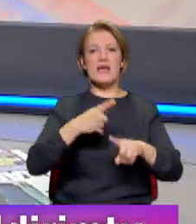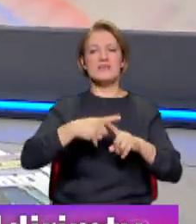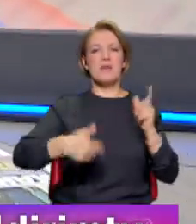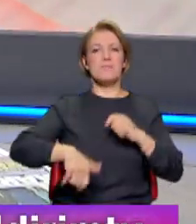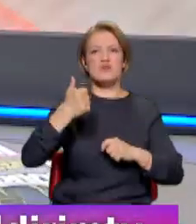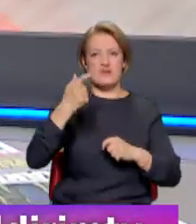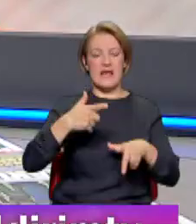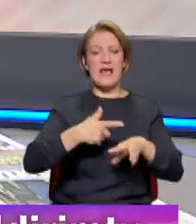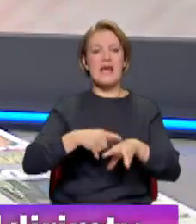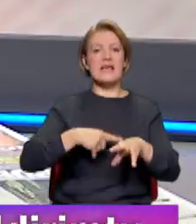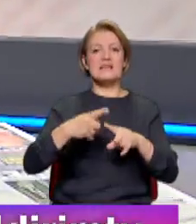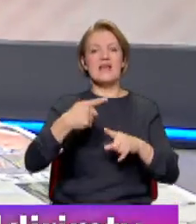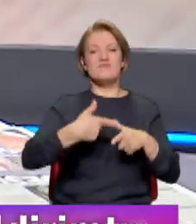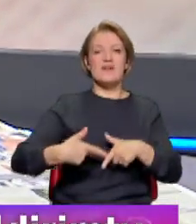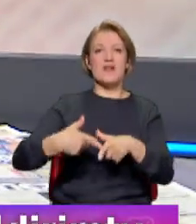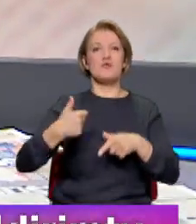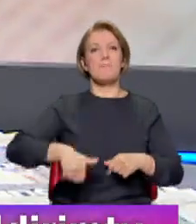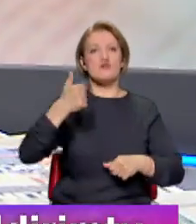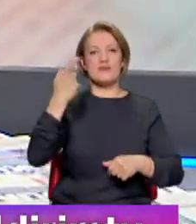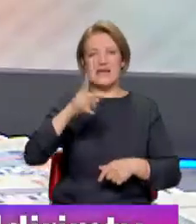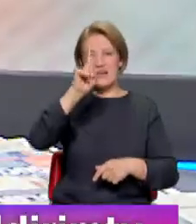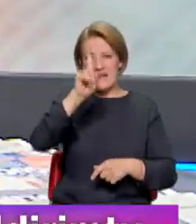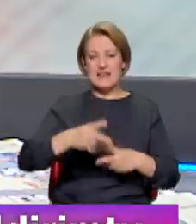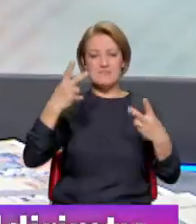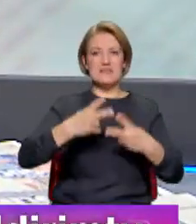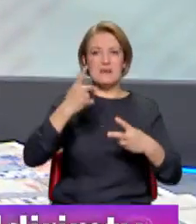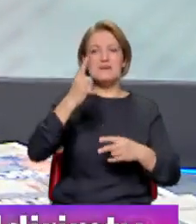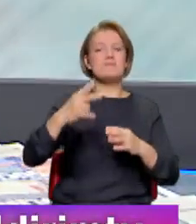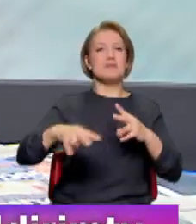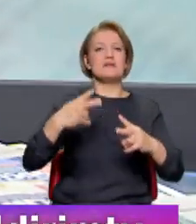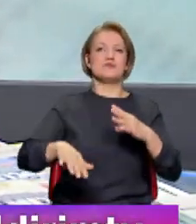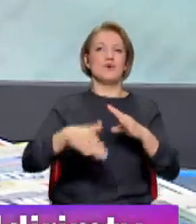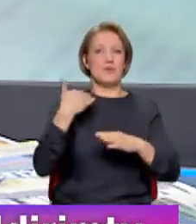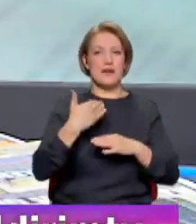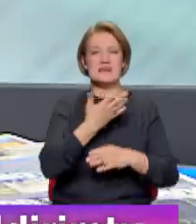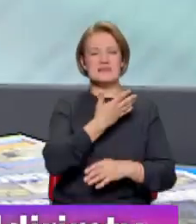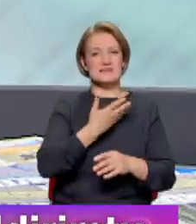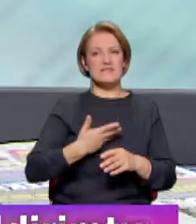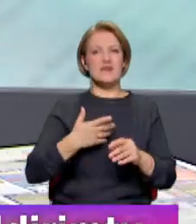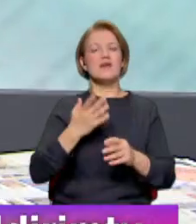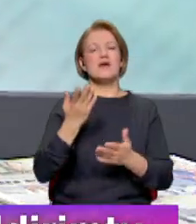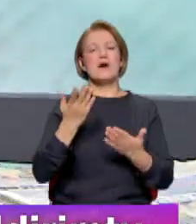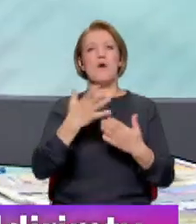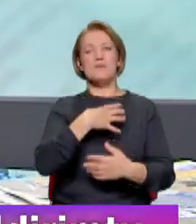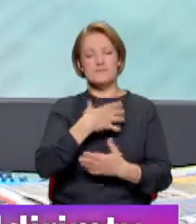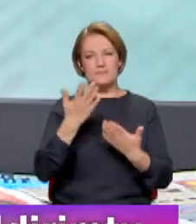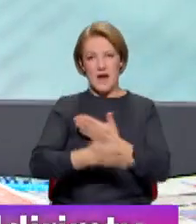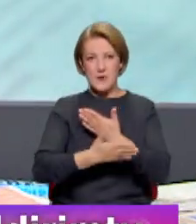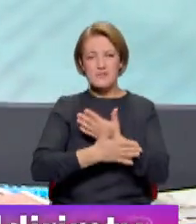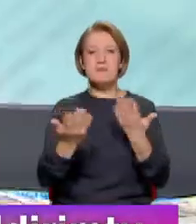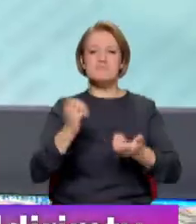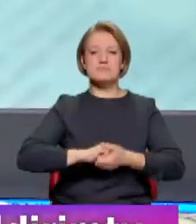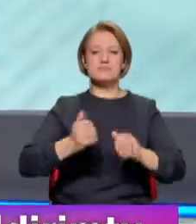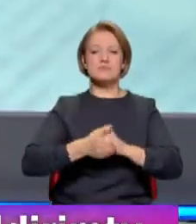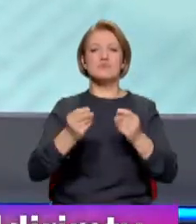Başkanı, EYT Federasyonu Başkanı Gönül Boran ilk mesajlardan birini gönderdi. Sevgi, hoşgörü, yardımlaşma ve